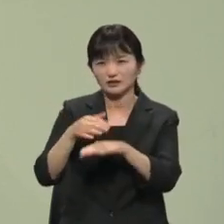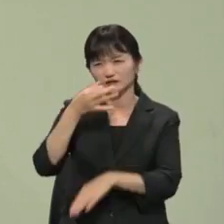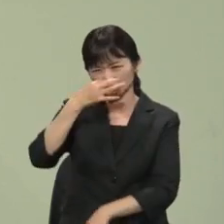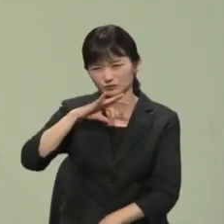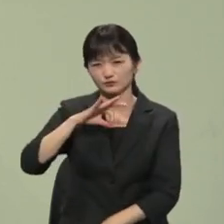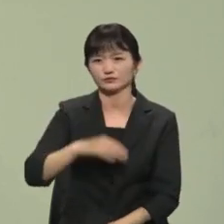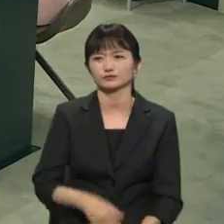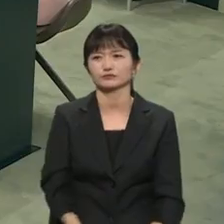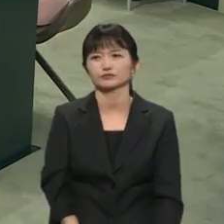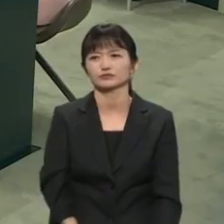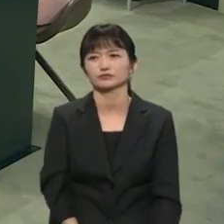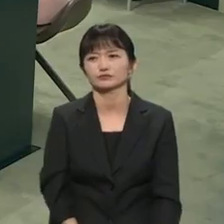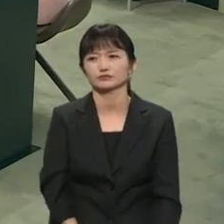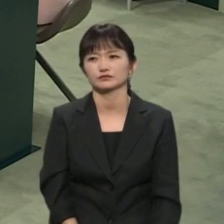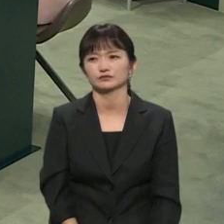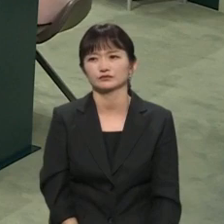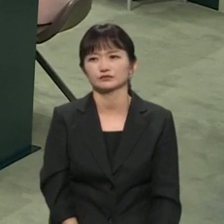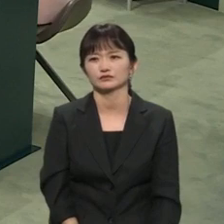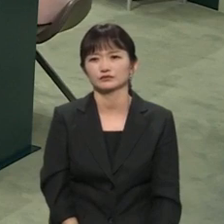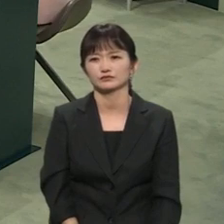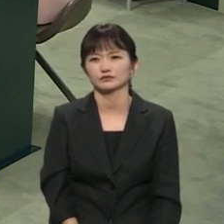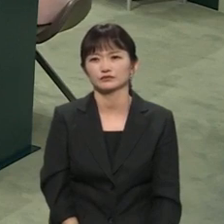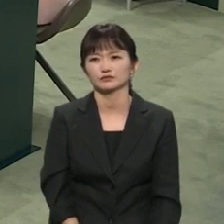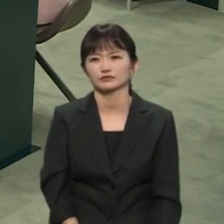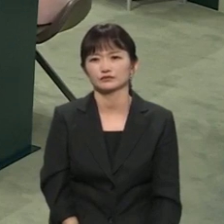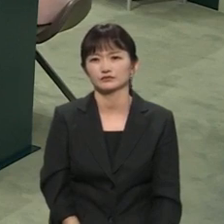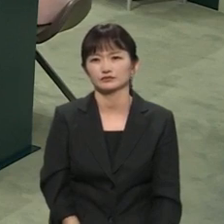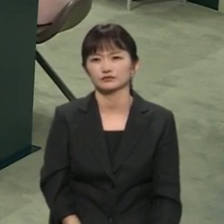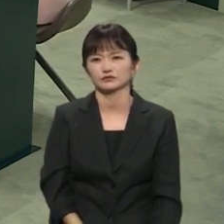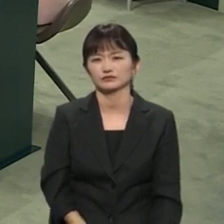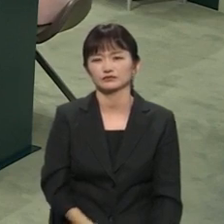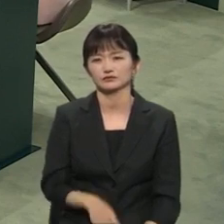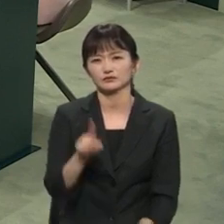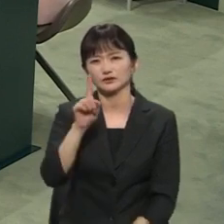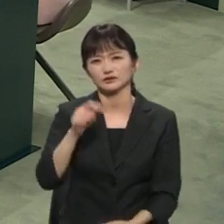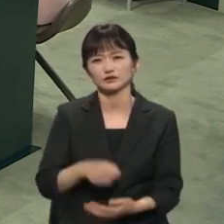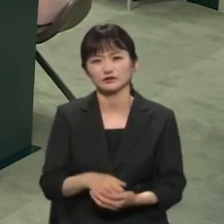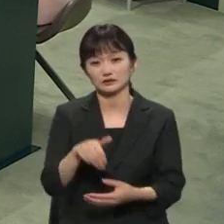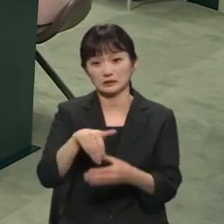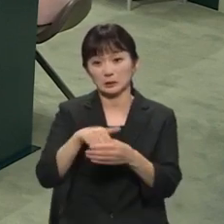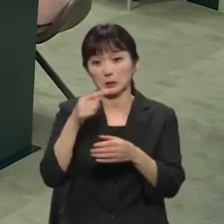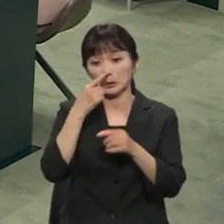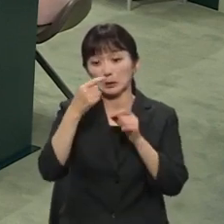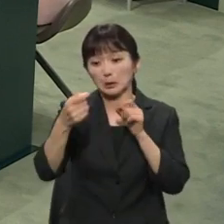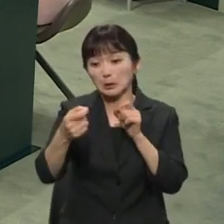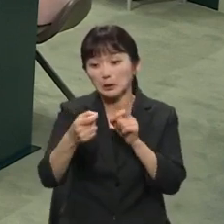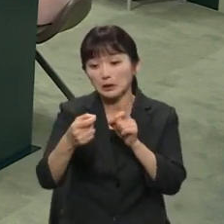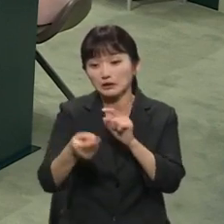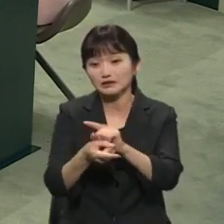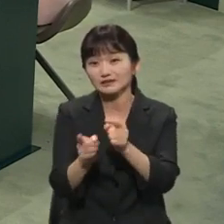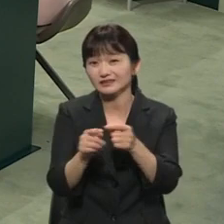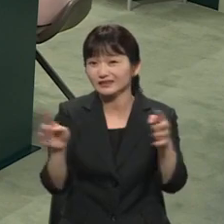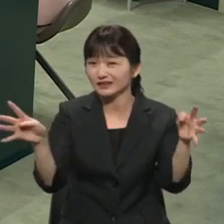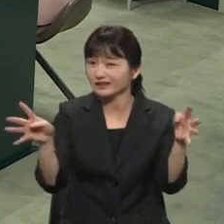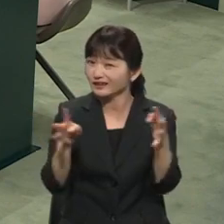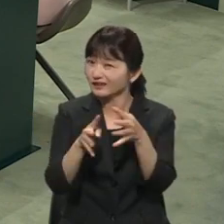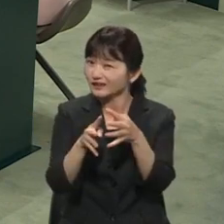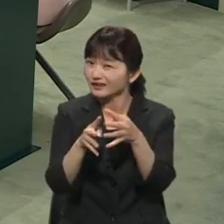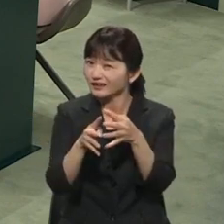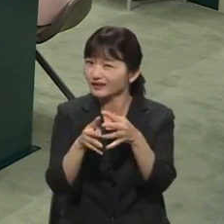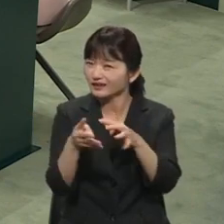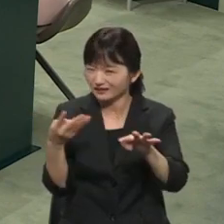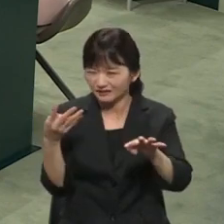싶습니다 말은 하는 거 같더라고요 근데 아마 사실 냉정하게 보면 선거를 앞두고 있기 때문에 합의가 잘 안 될 가능성이